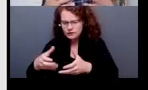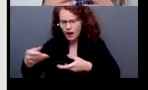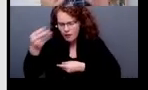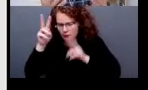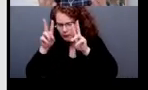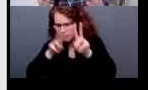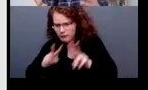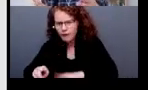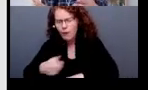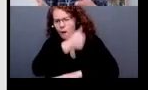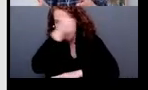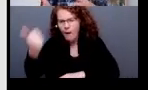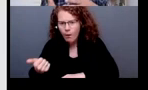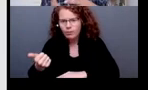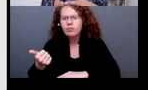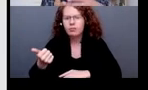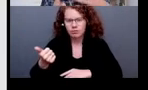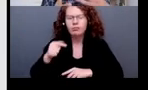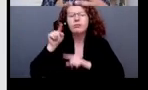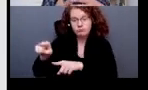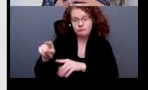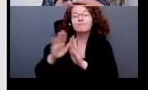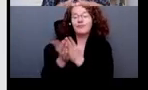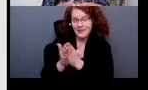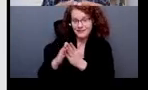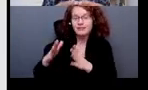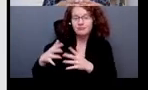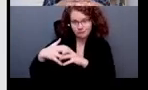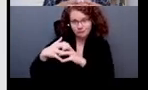donc on a aussi souhaité produire un fanzine dans le cadre